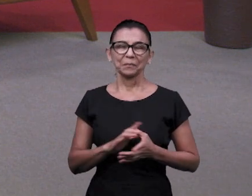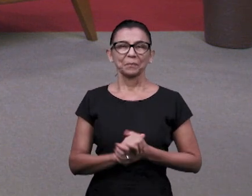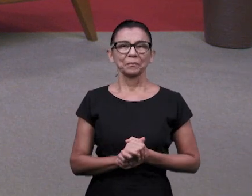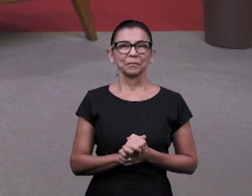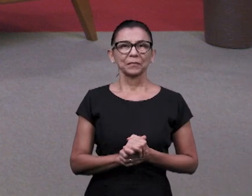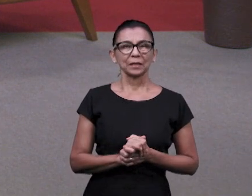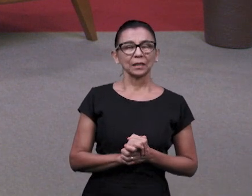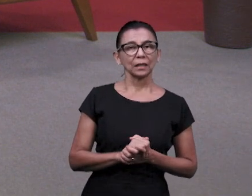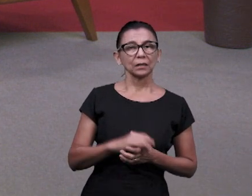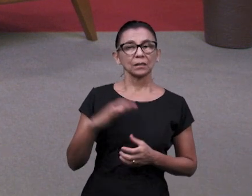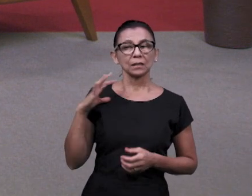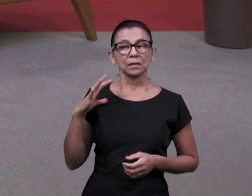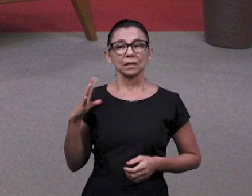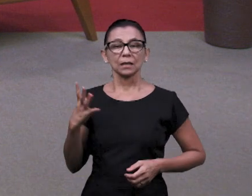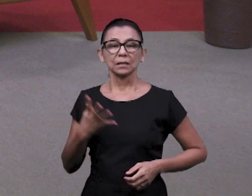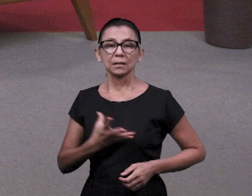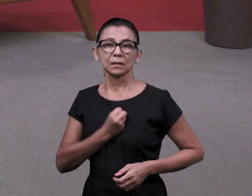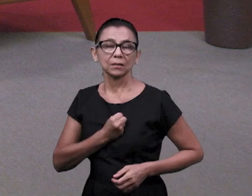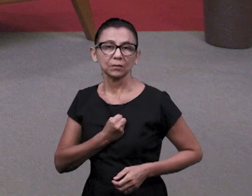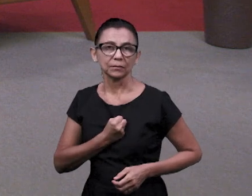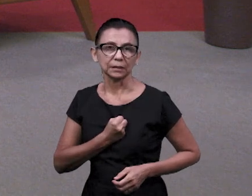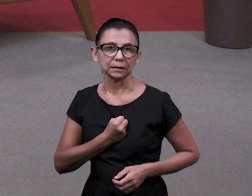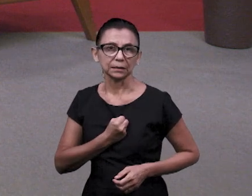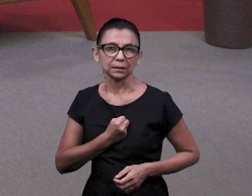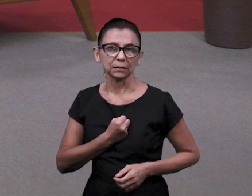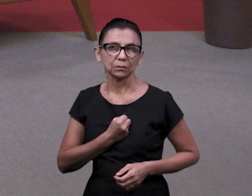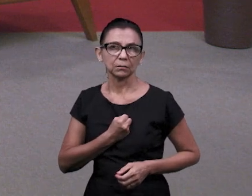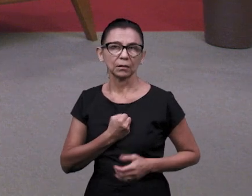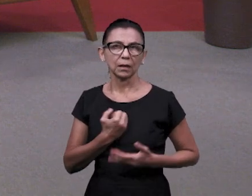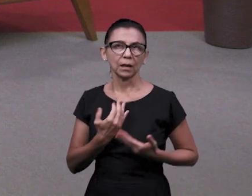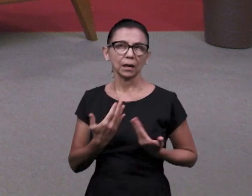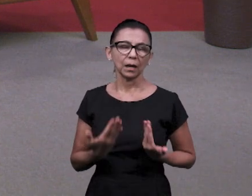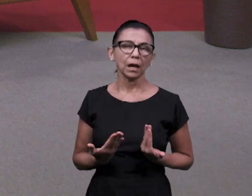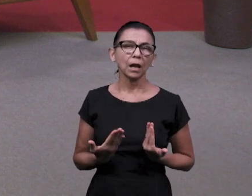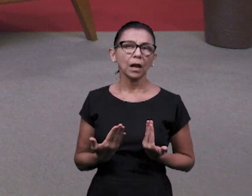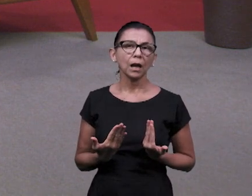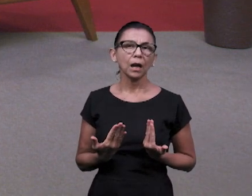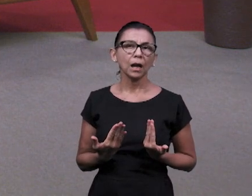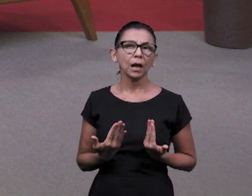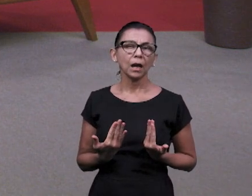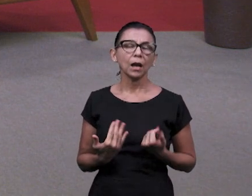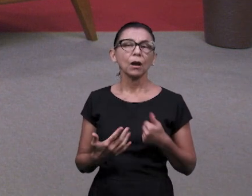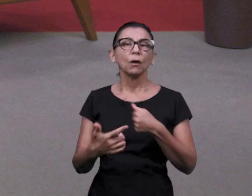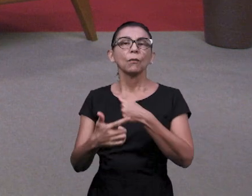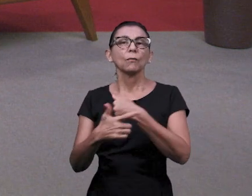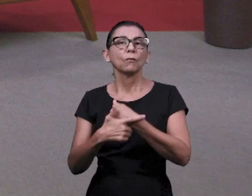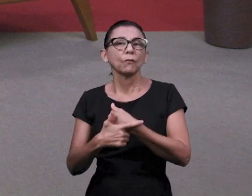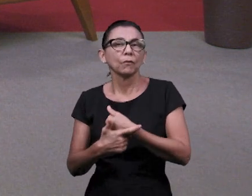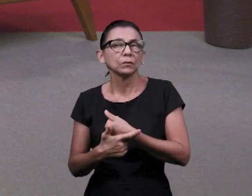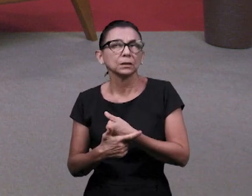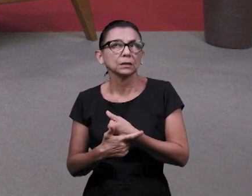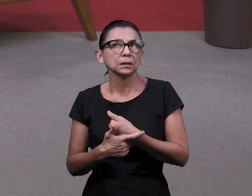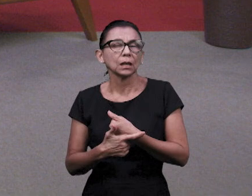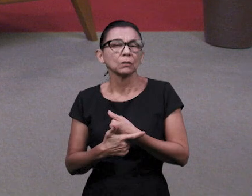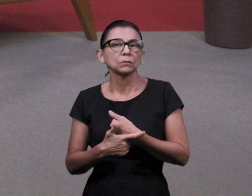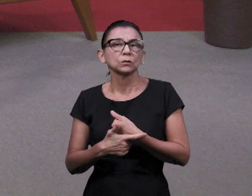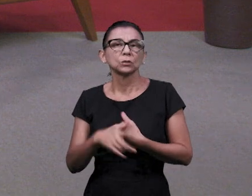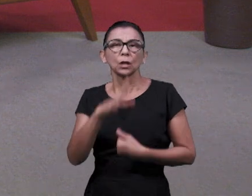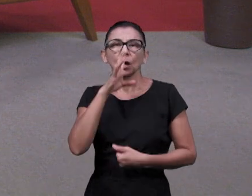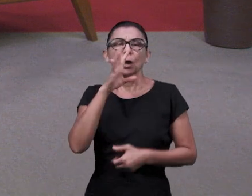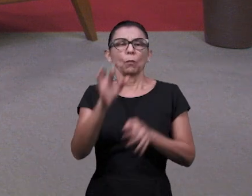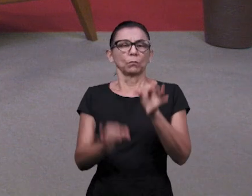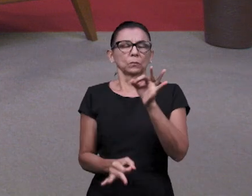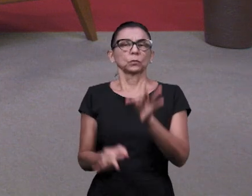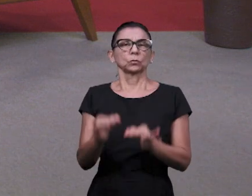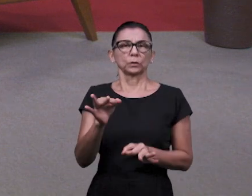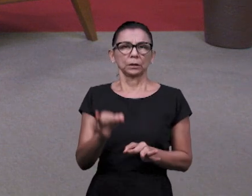signification. Ce rachat existe en fonction d'un jugement que l'homme, il est